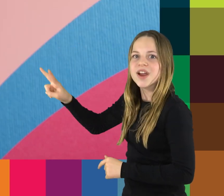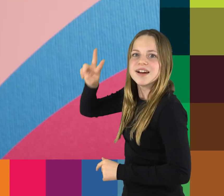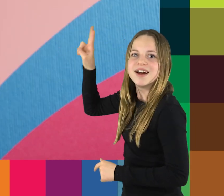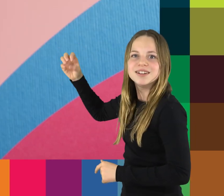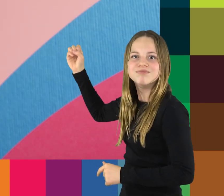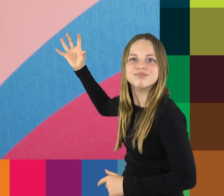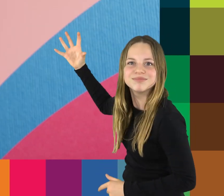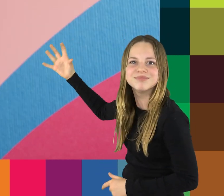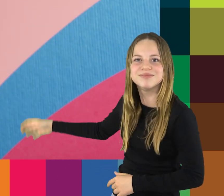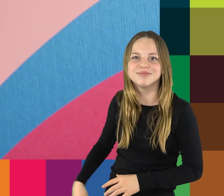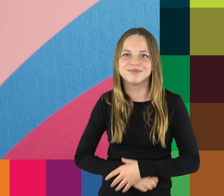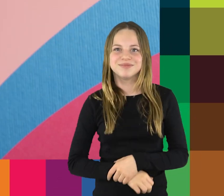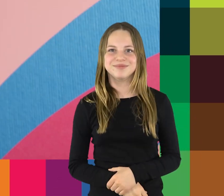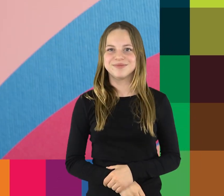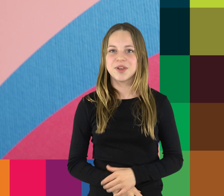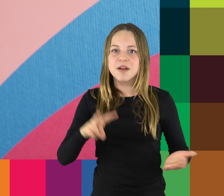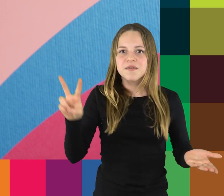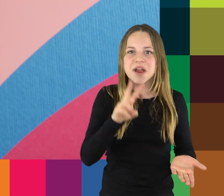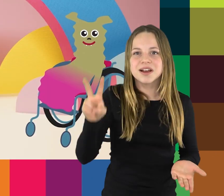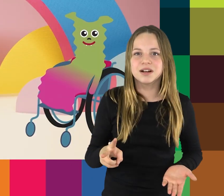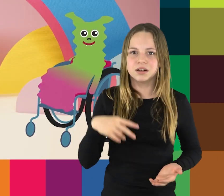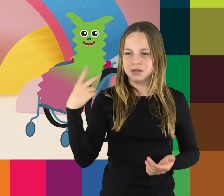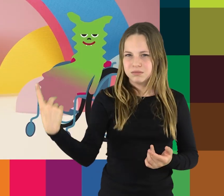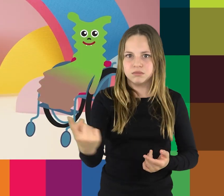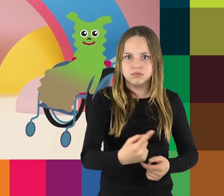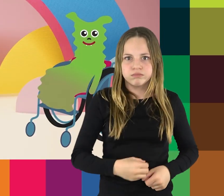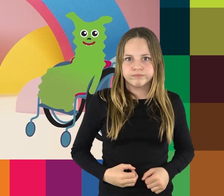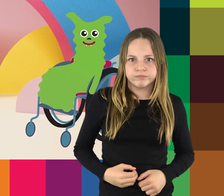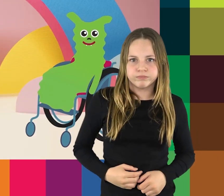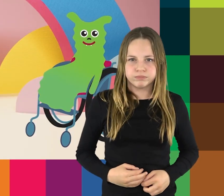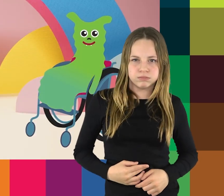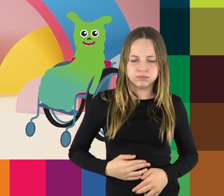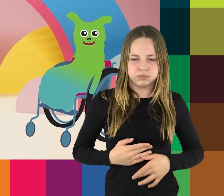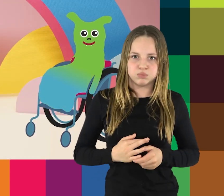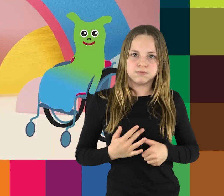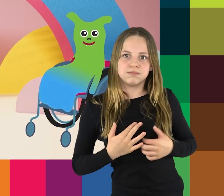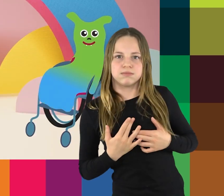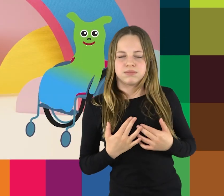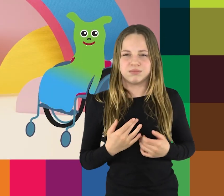Elle s'est arrêtée sur le vert. On devient aussi vert parce qu'on a ses droits.